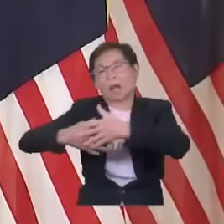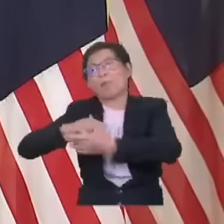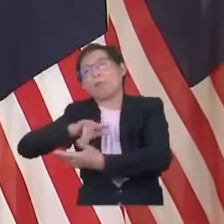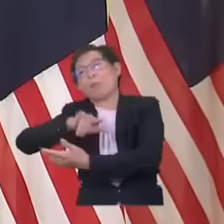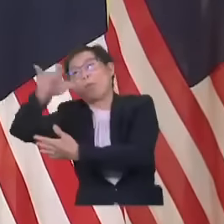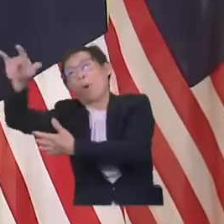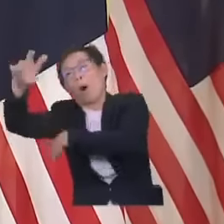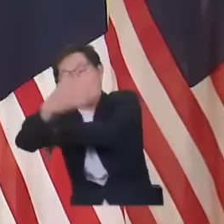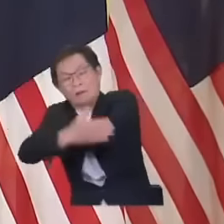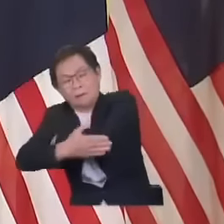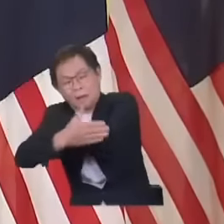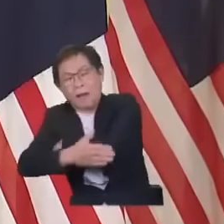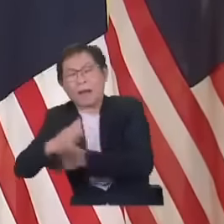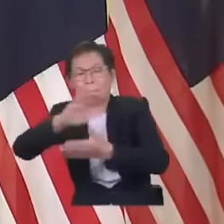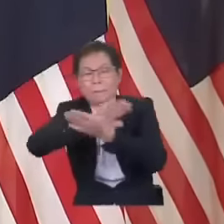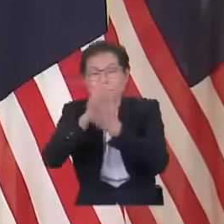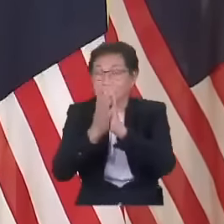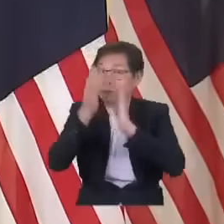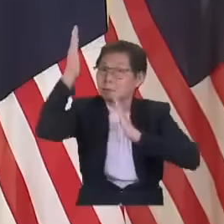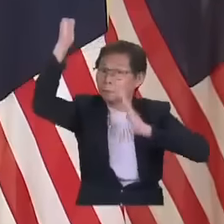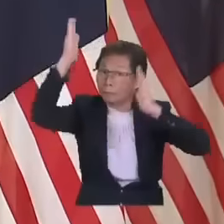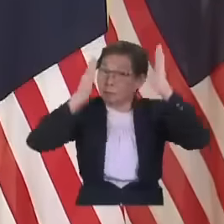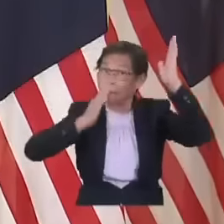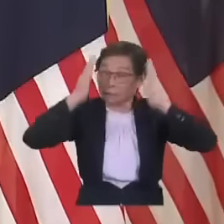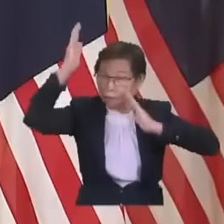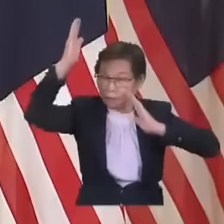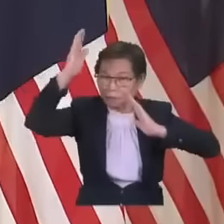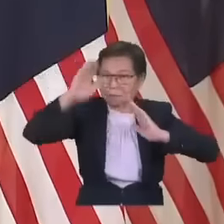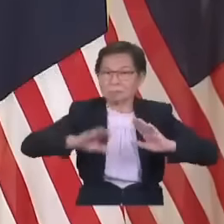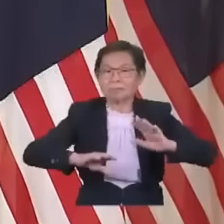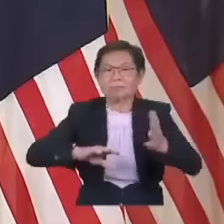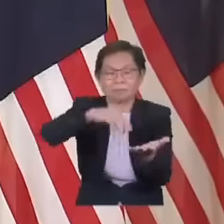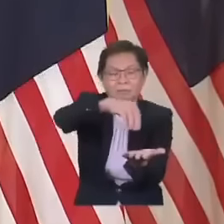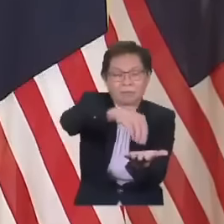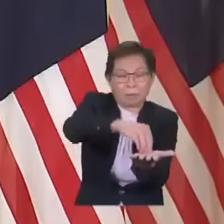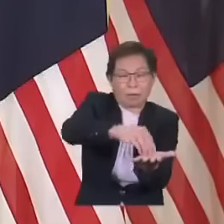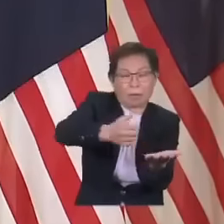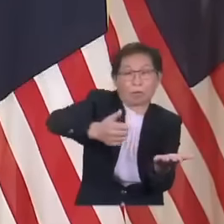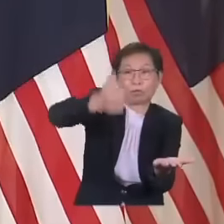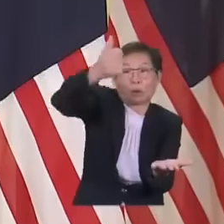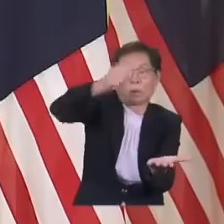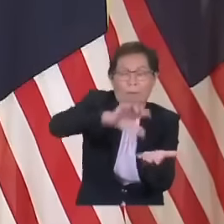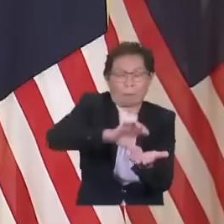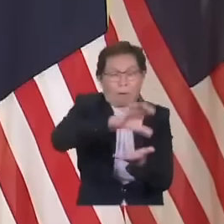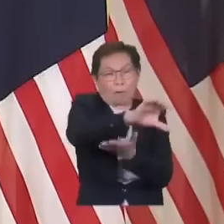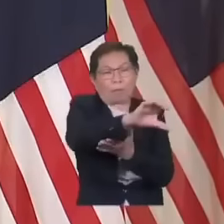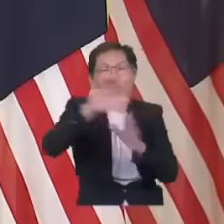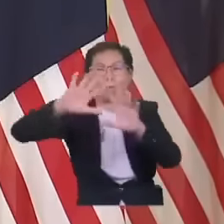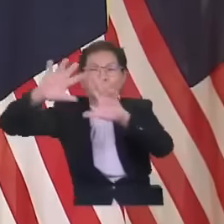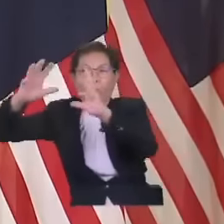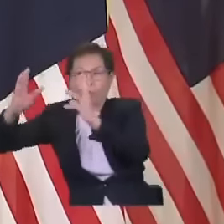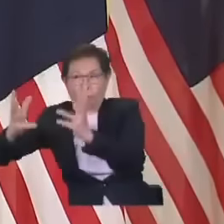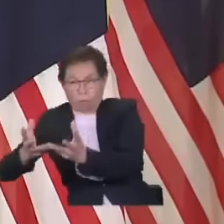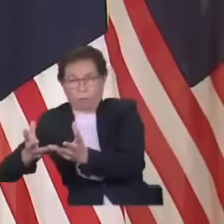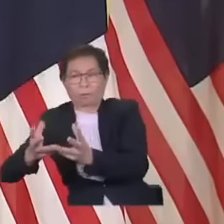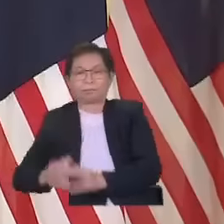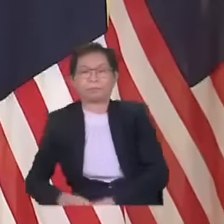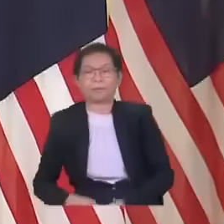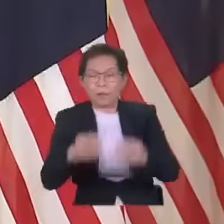negara yang menjadikan Malaysia antara destinasi utama pelaburan dunia